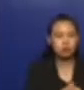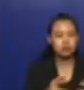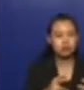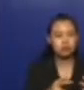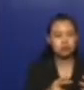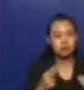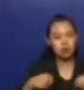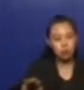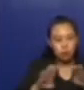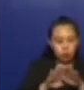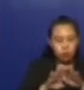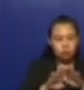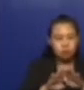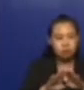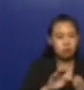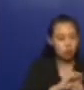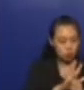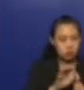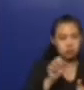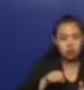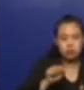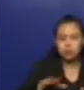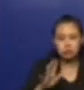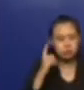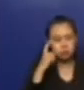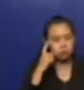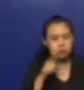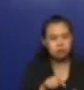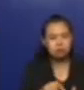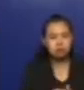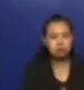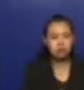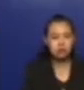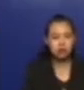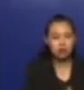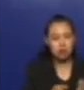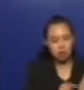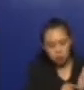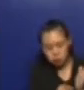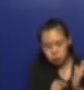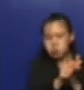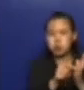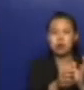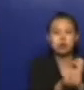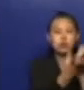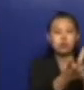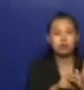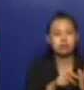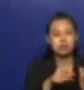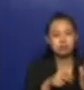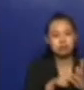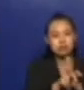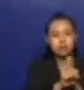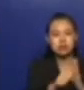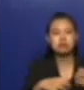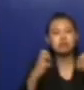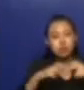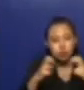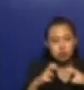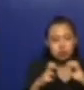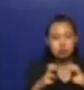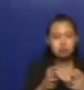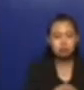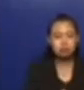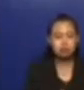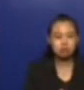ไม่ผมไม่รู้แต่ชาวบ้านก็พูดกันผ่านไปถึงสุรินทร์ด้วยเ ผู้ว่าสุรินทร์ไม่ได้ถูกกับผมหรอกครับแต่ก็ไม่